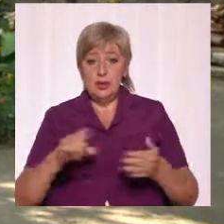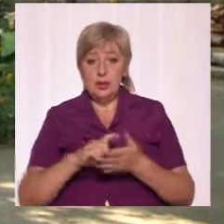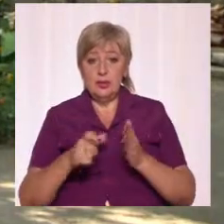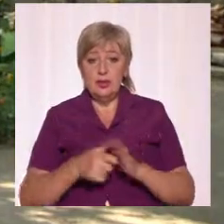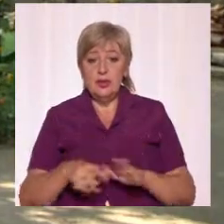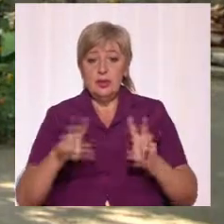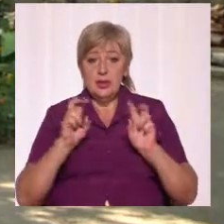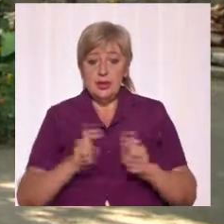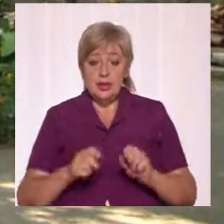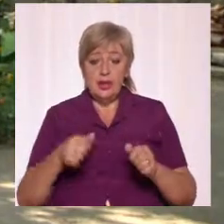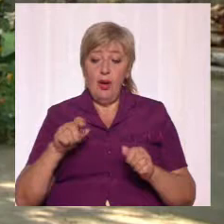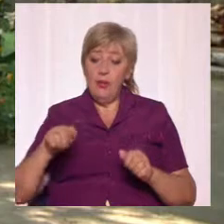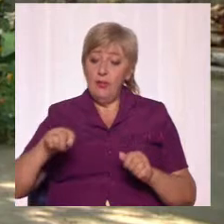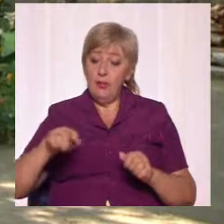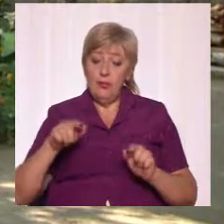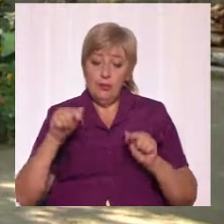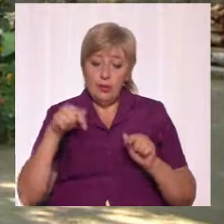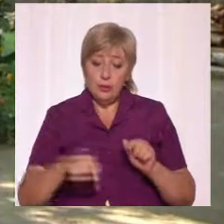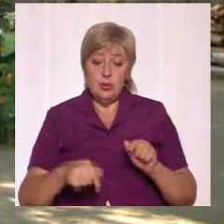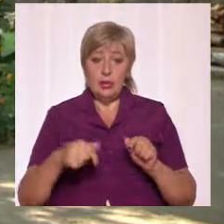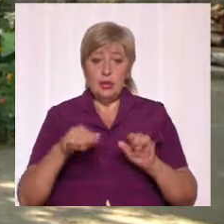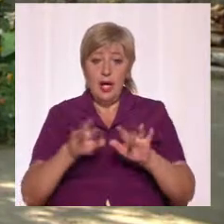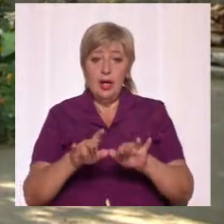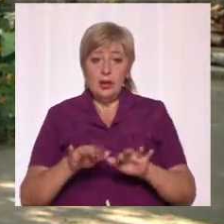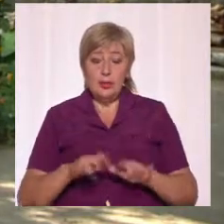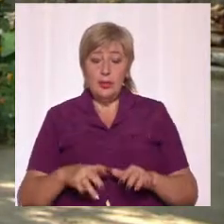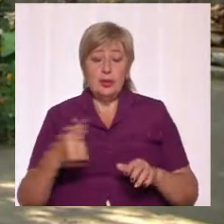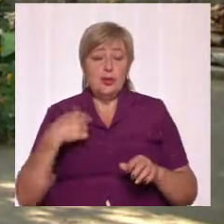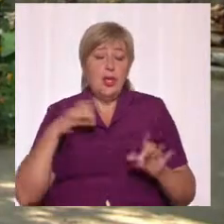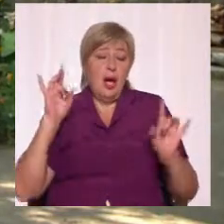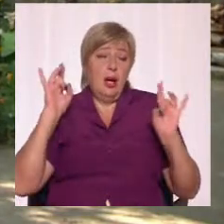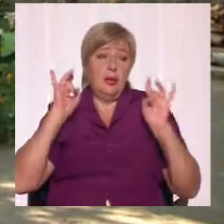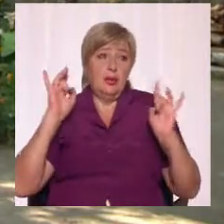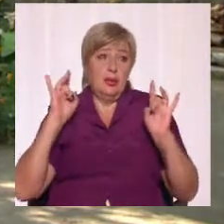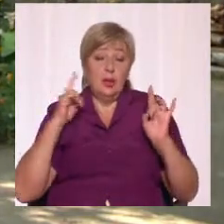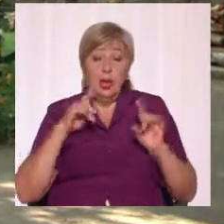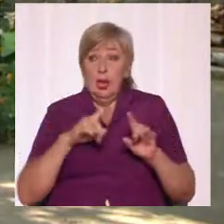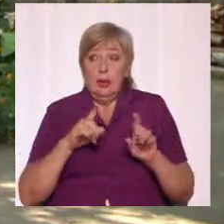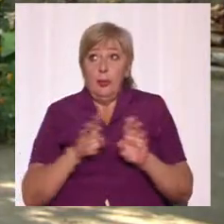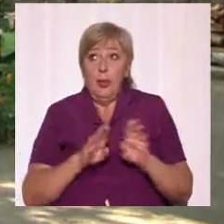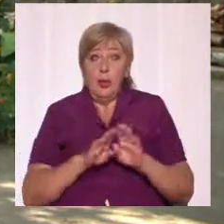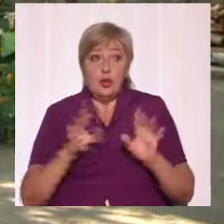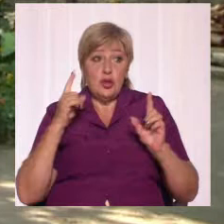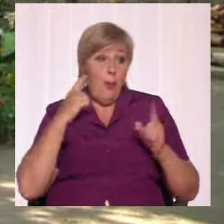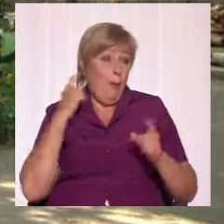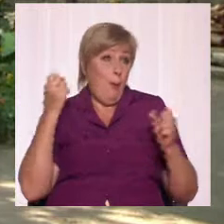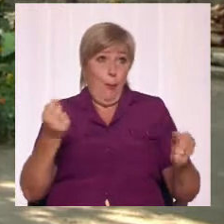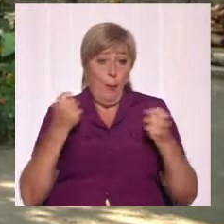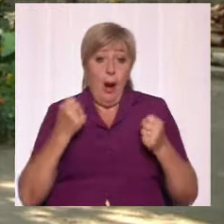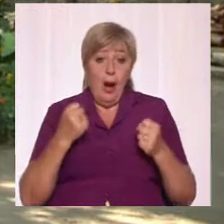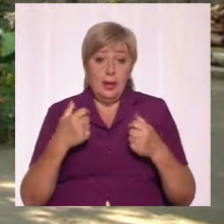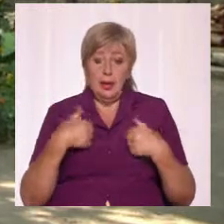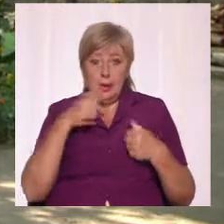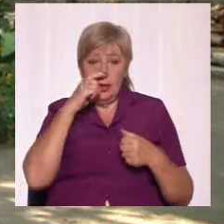сіла включити комп'ютер і прозвучав такий шалений, великий, як вибух. Я навіть зразу не зрозуміла, що